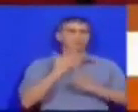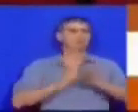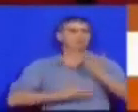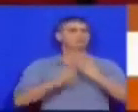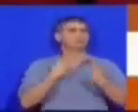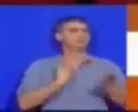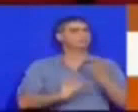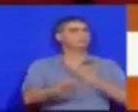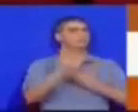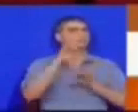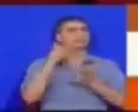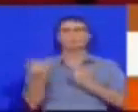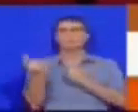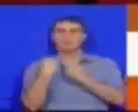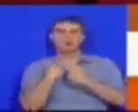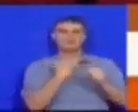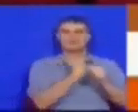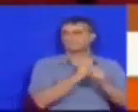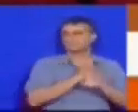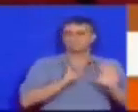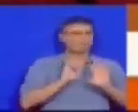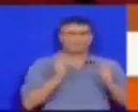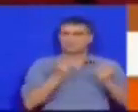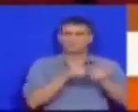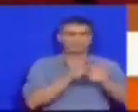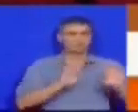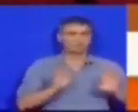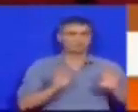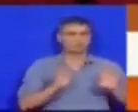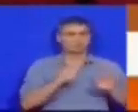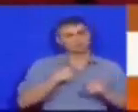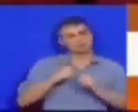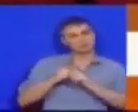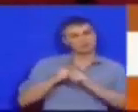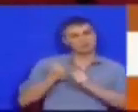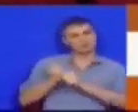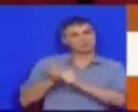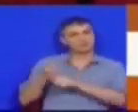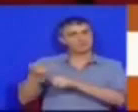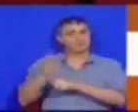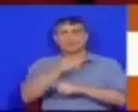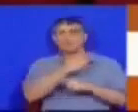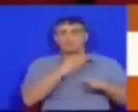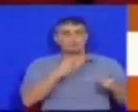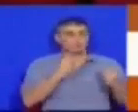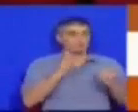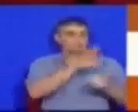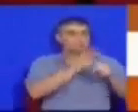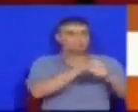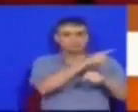יחסי גומלין של מקור ומפעיל. פשוט לא קיים דבר כזה. ואם הוא נתפס במשהו שהוא לא